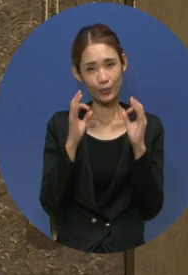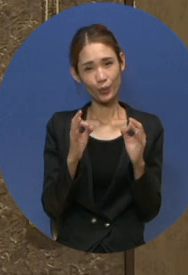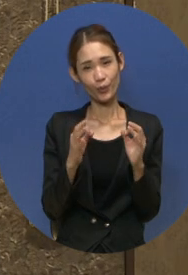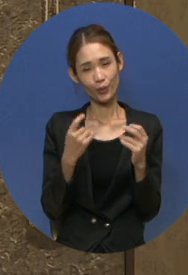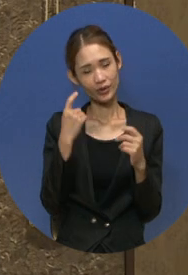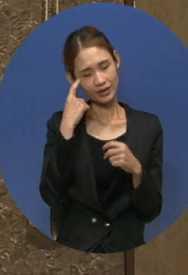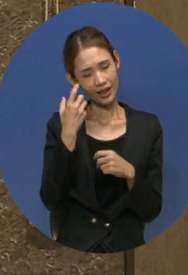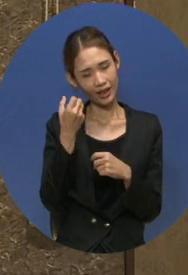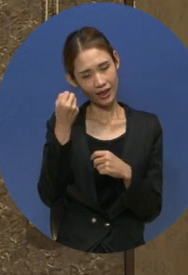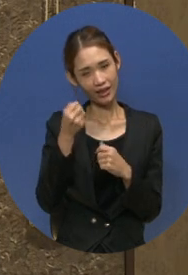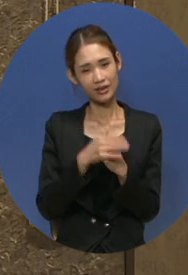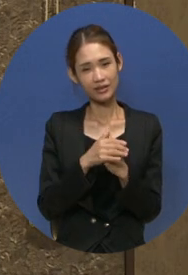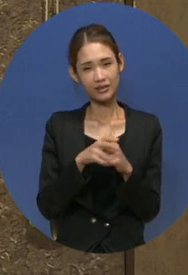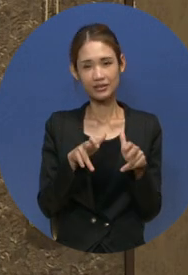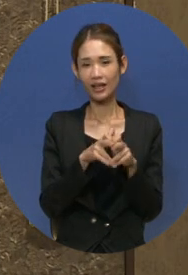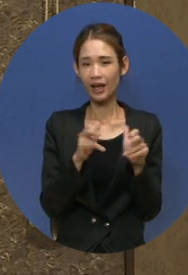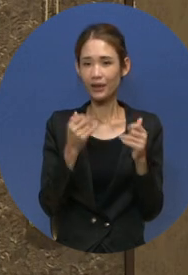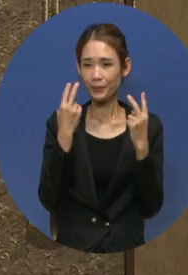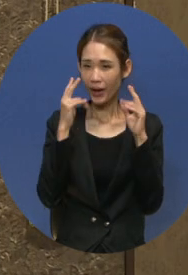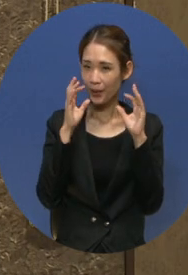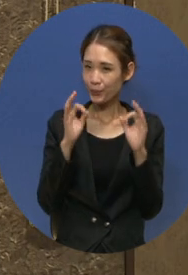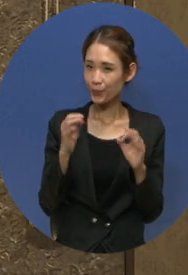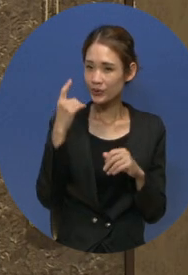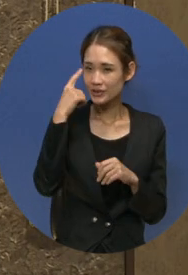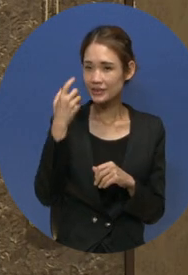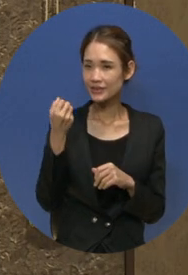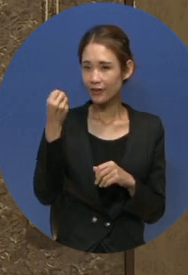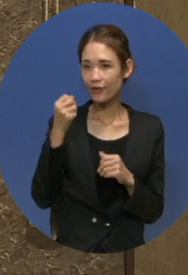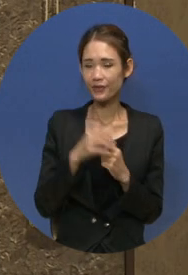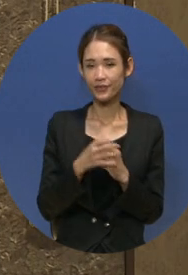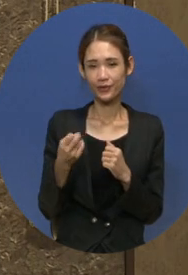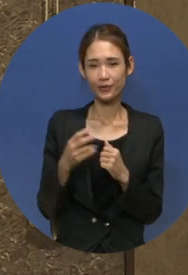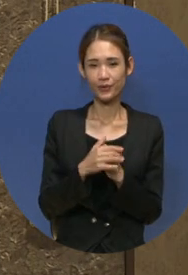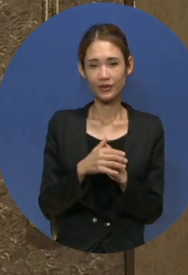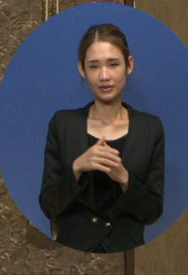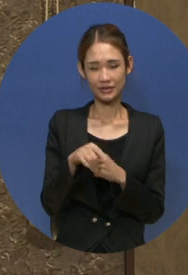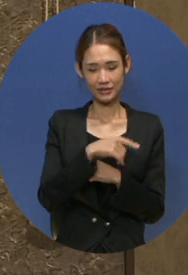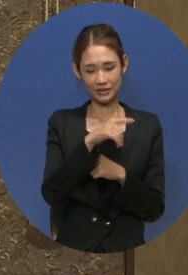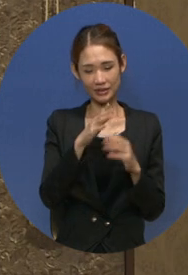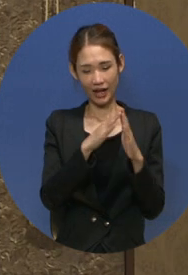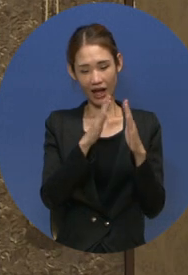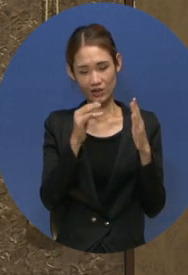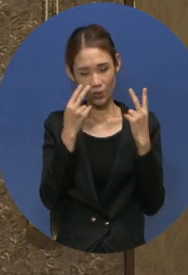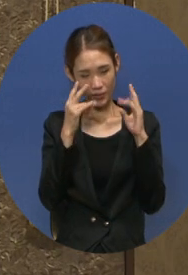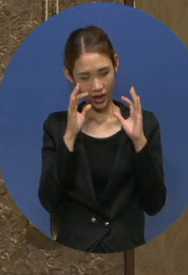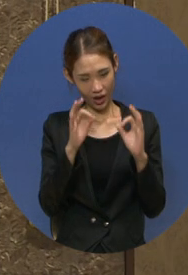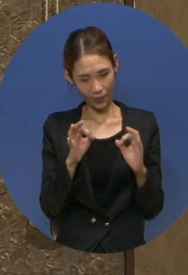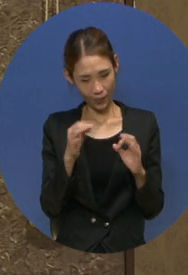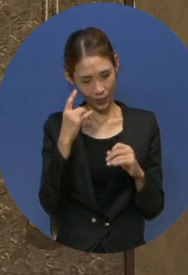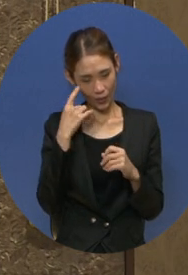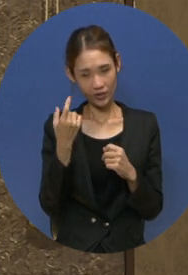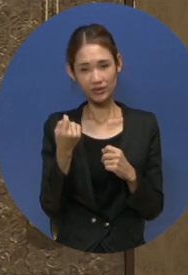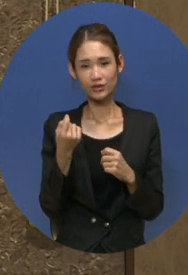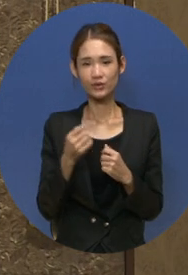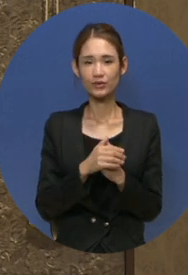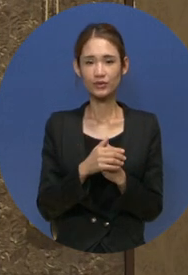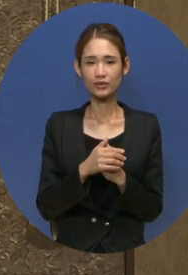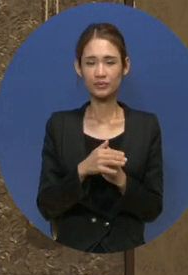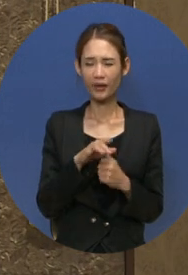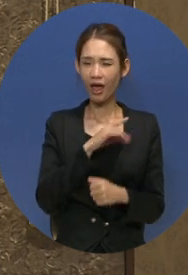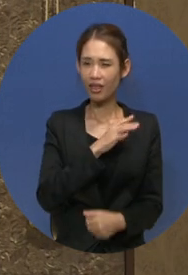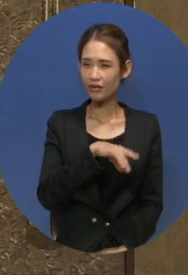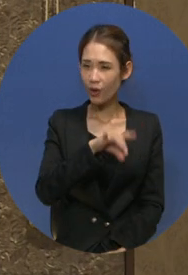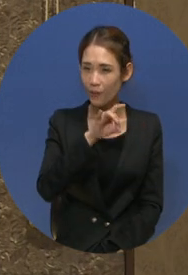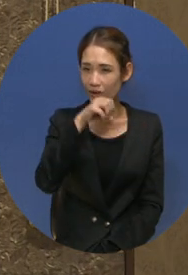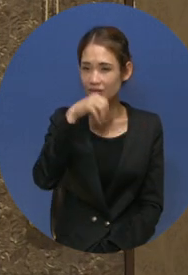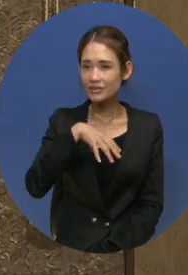시선도 그렇고 장애인분들을 바라보는 시선도 그렇고 그리고 그들의 가족을 바라보는 시선도 그렇고 처음에는 그분들이 그냥